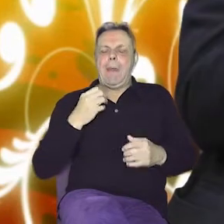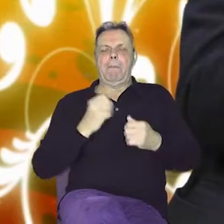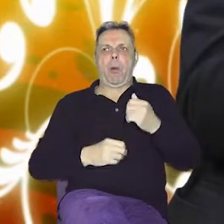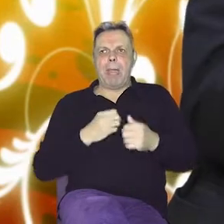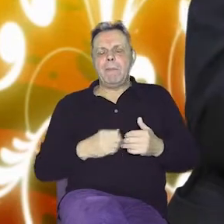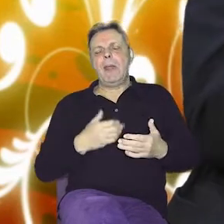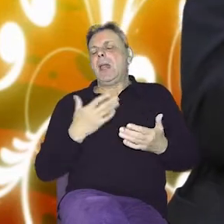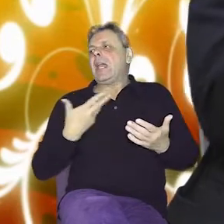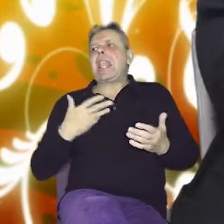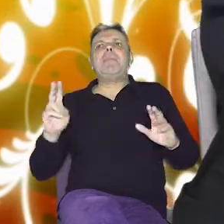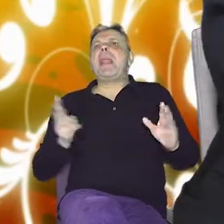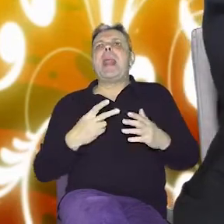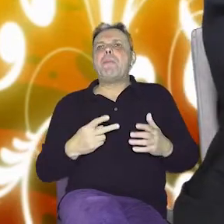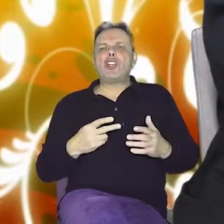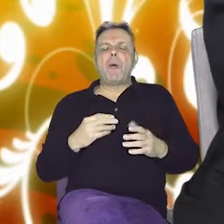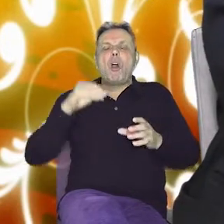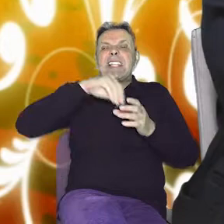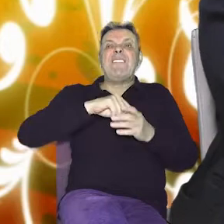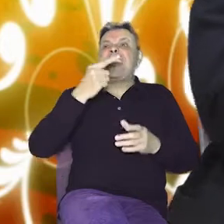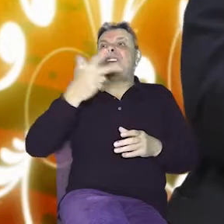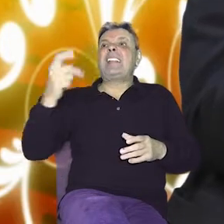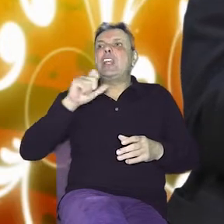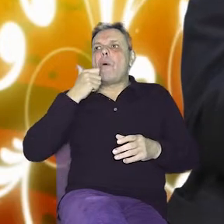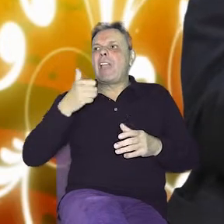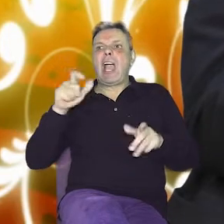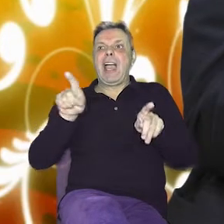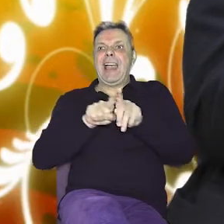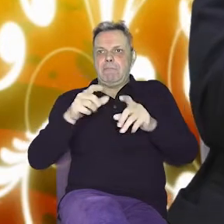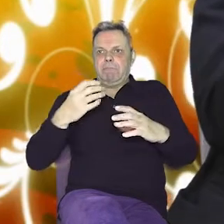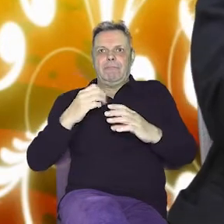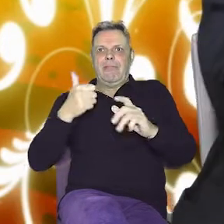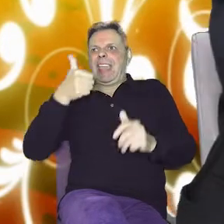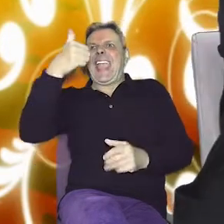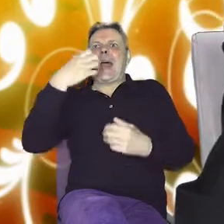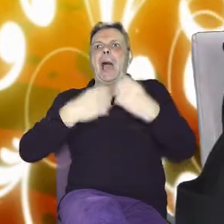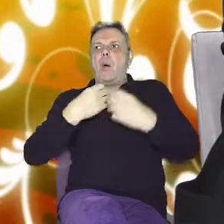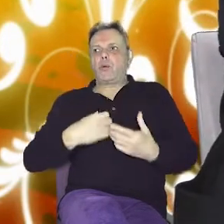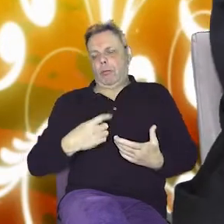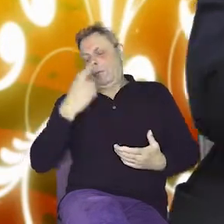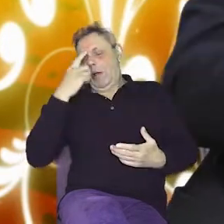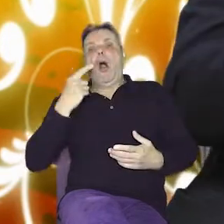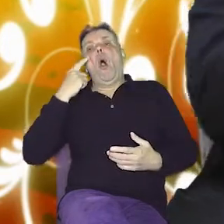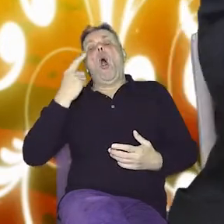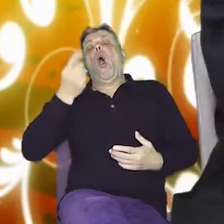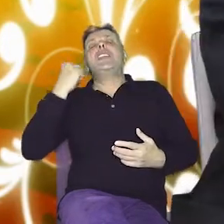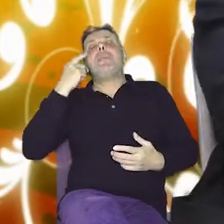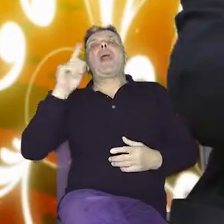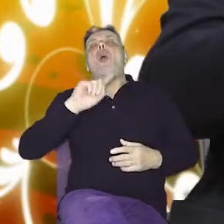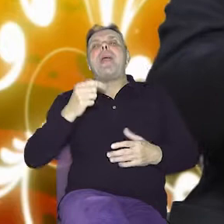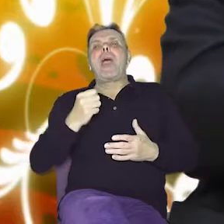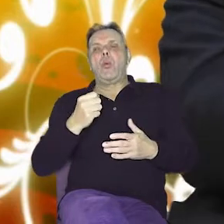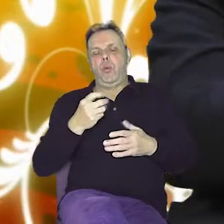problem, jer ne možemo staviti 2-3 čovjeka u isto vozilo, osim ako oni nemaju COVID potvrde, ako